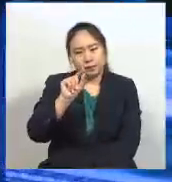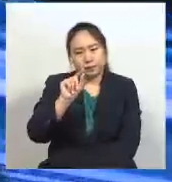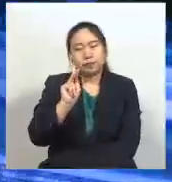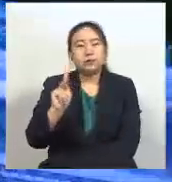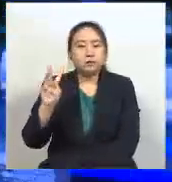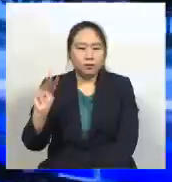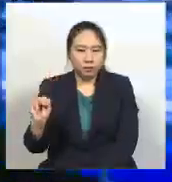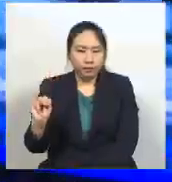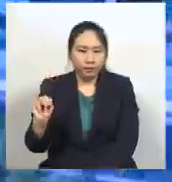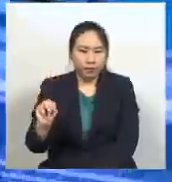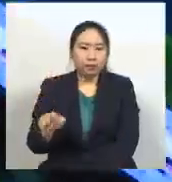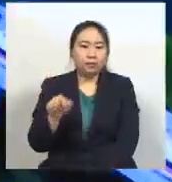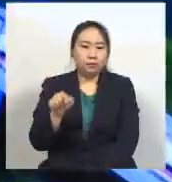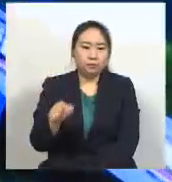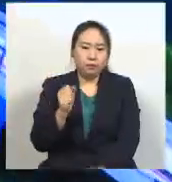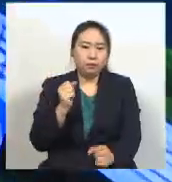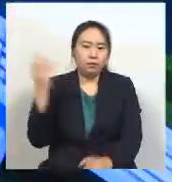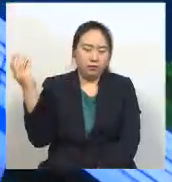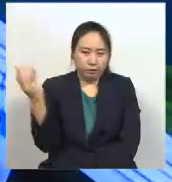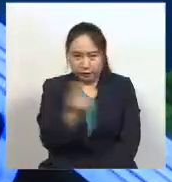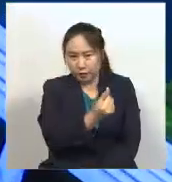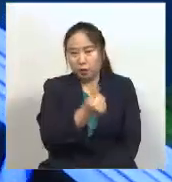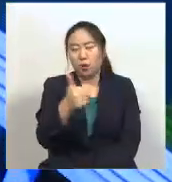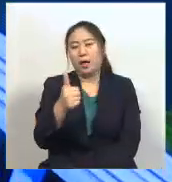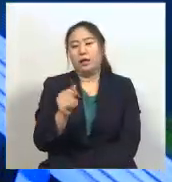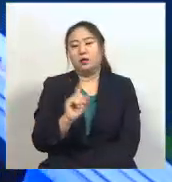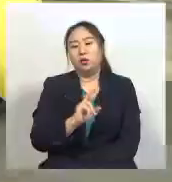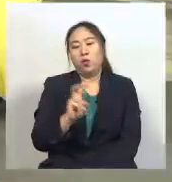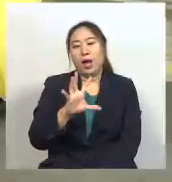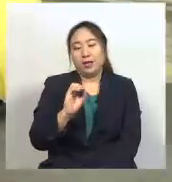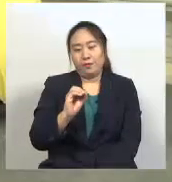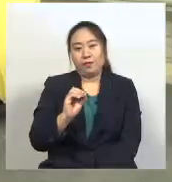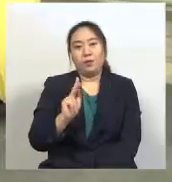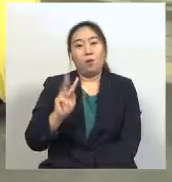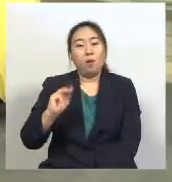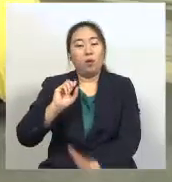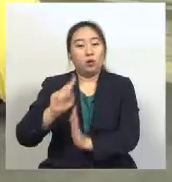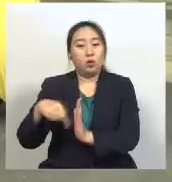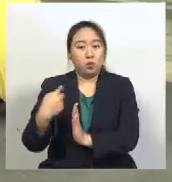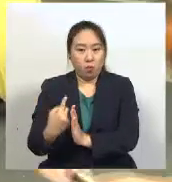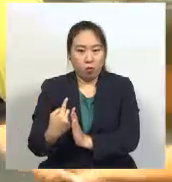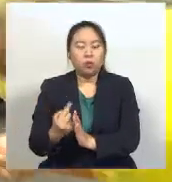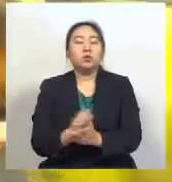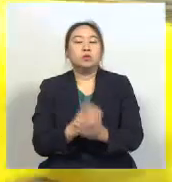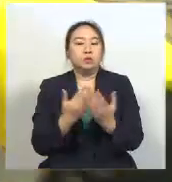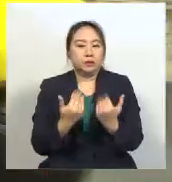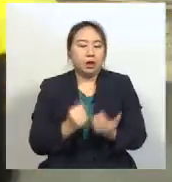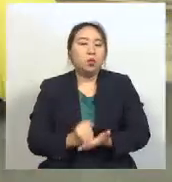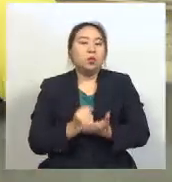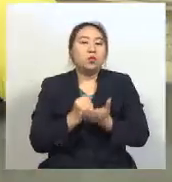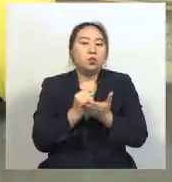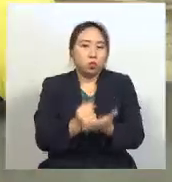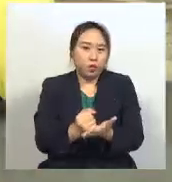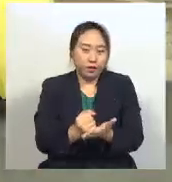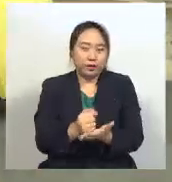220กิโลเมตรโดยขบวนรถสามารถทำความเร็วสูงสุดได้ถึง250กิโลเมตรต่อชั่วโมงนะคะเพราะฉะนั้นเนี่ยก็จะทำให้